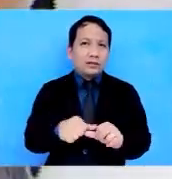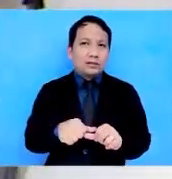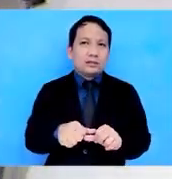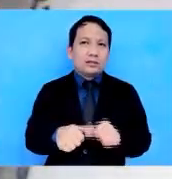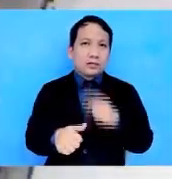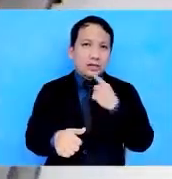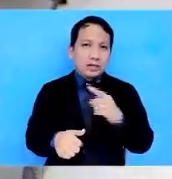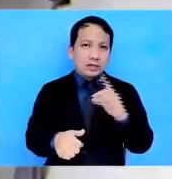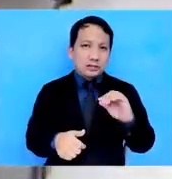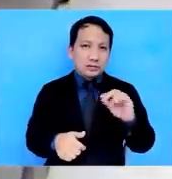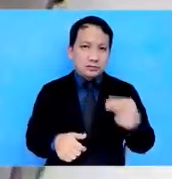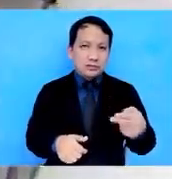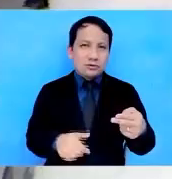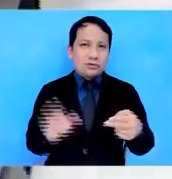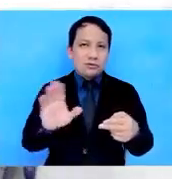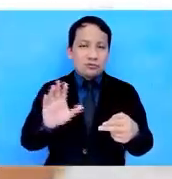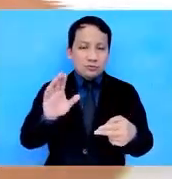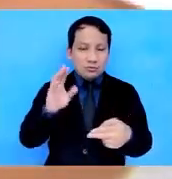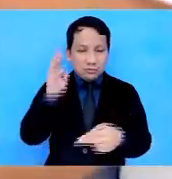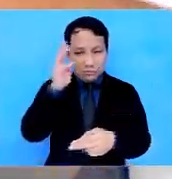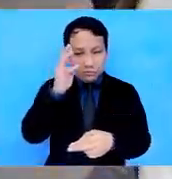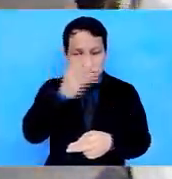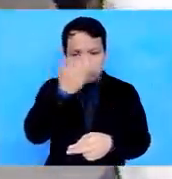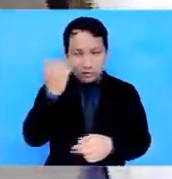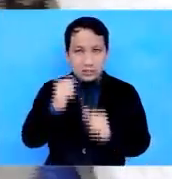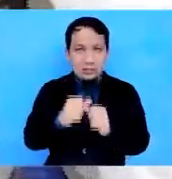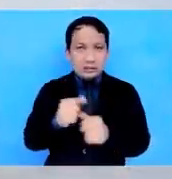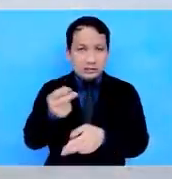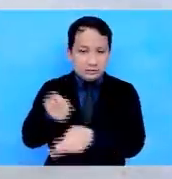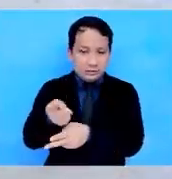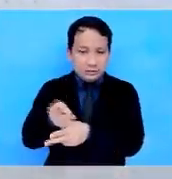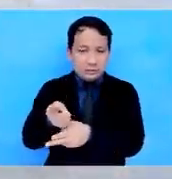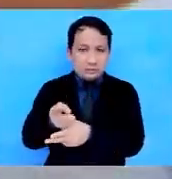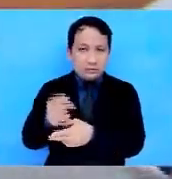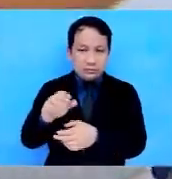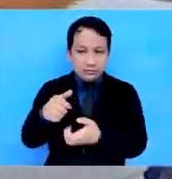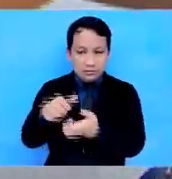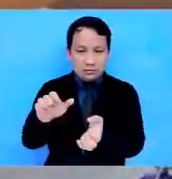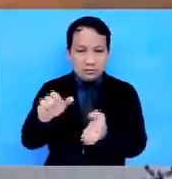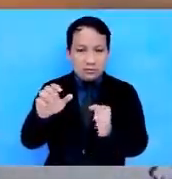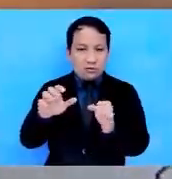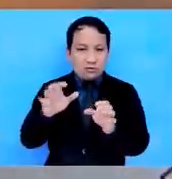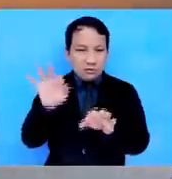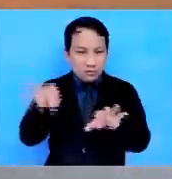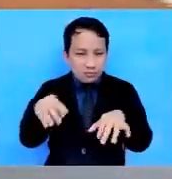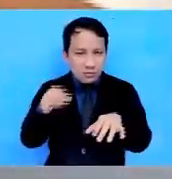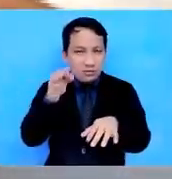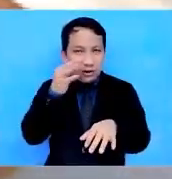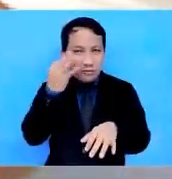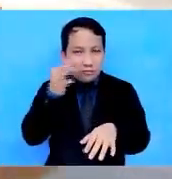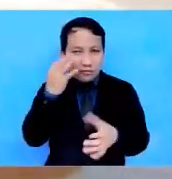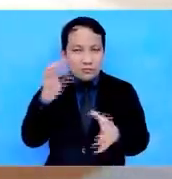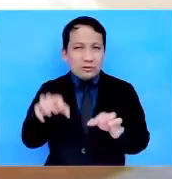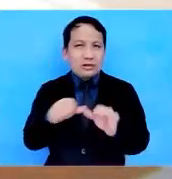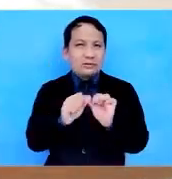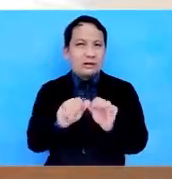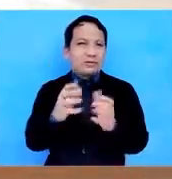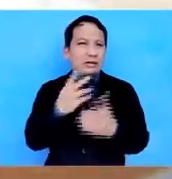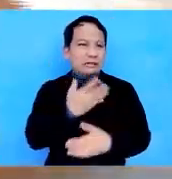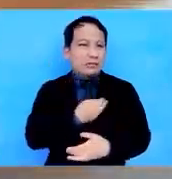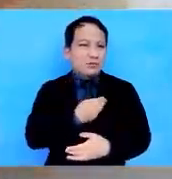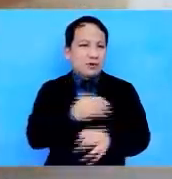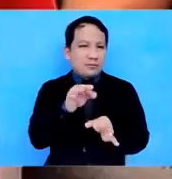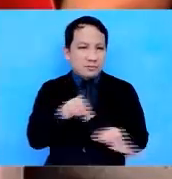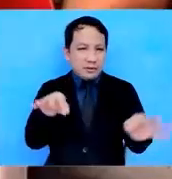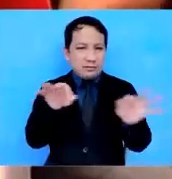DOH, huwag kalimot na pabakunahan ang fur babies para hindi kakabakaba sa rabies. It's very fatal, no? So ayaw natin ng worst, no?